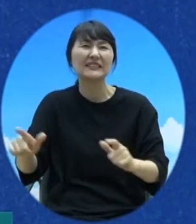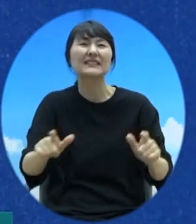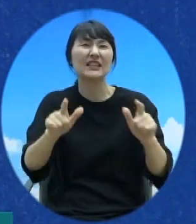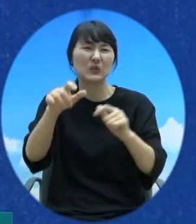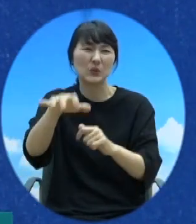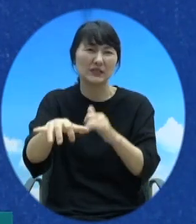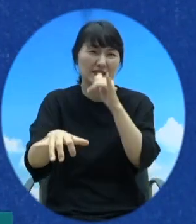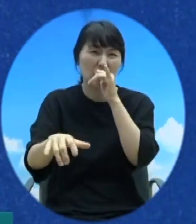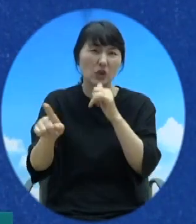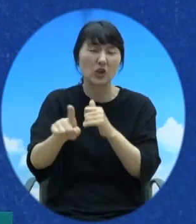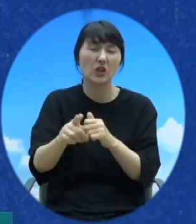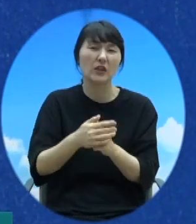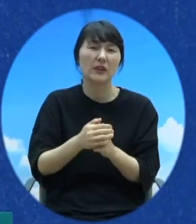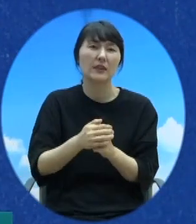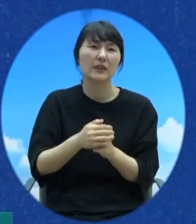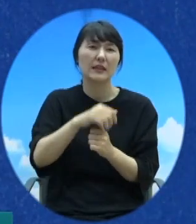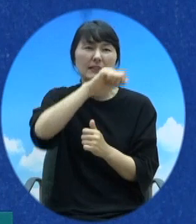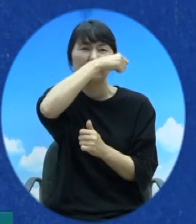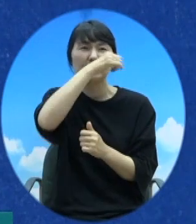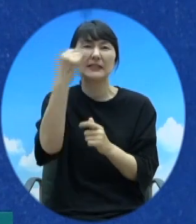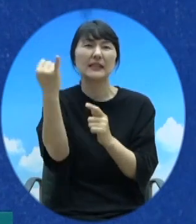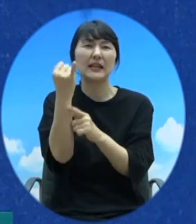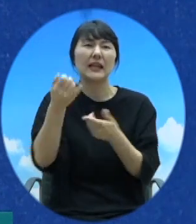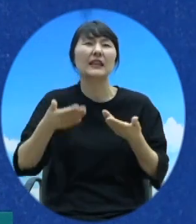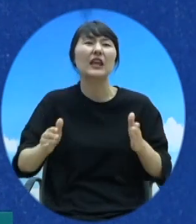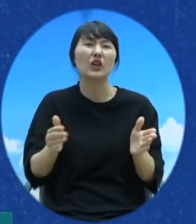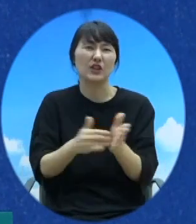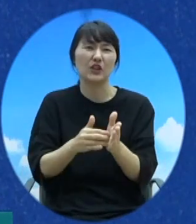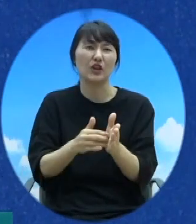여자 흑인 소녀가 태어났습니다.